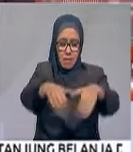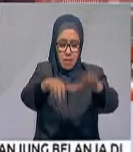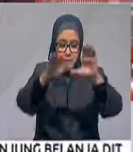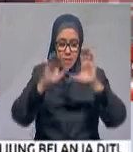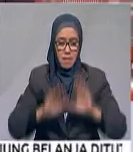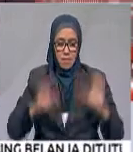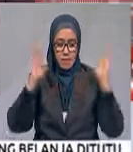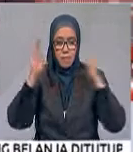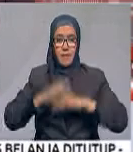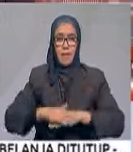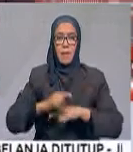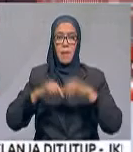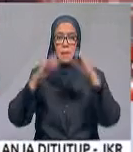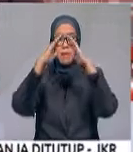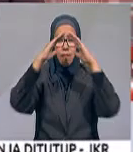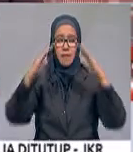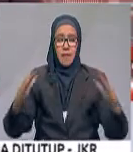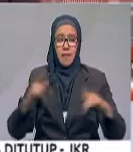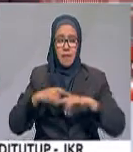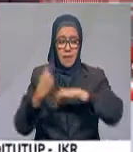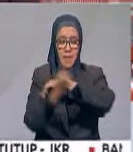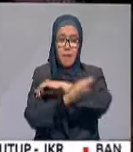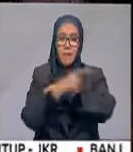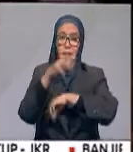Ibu Negara.